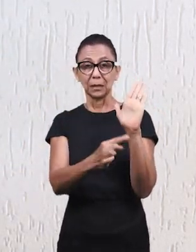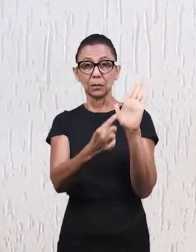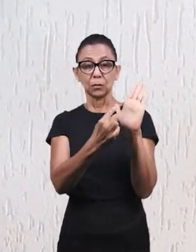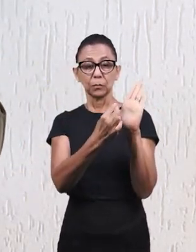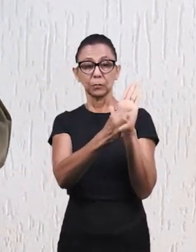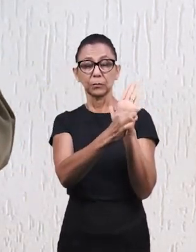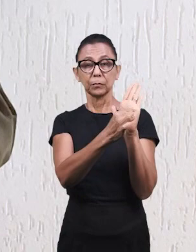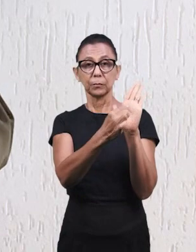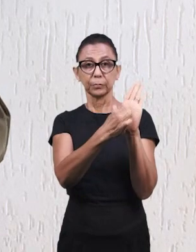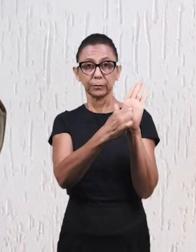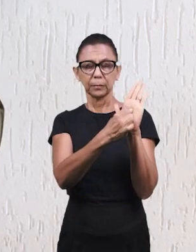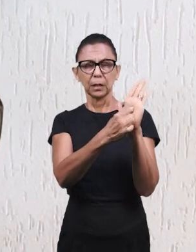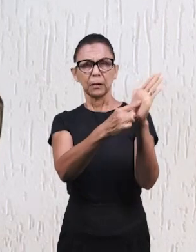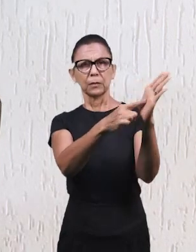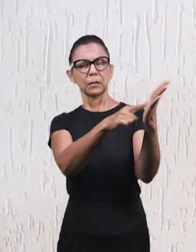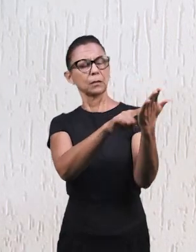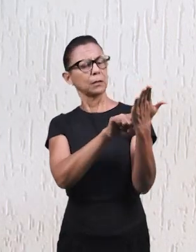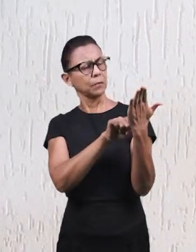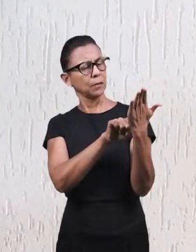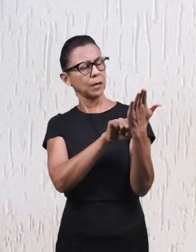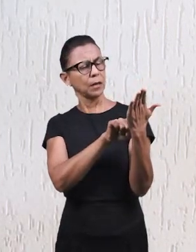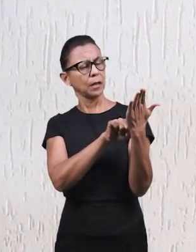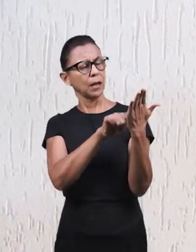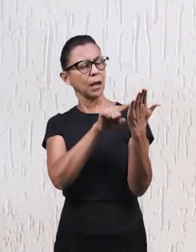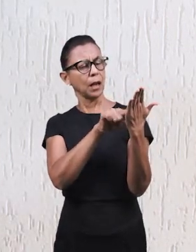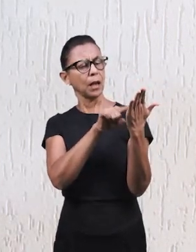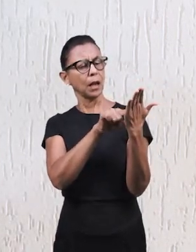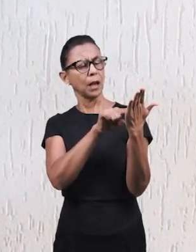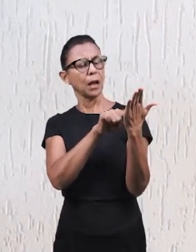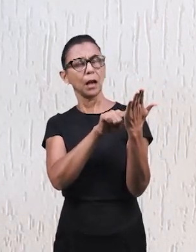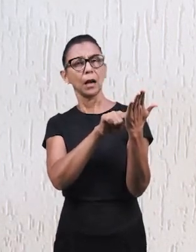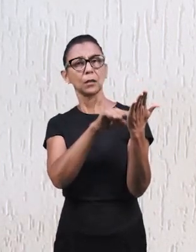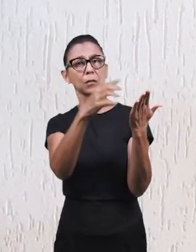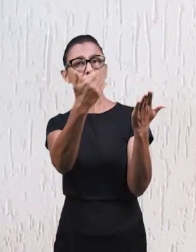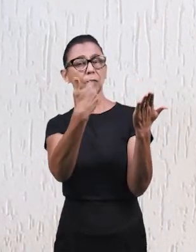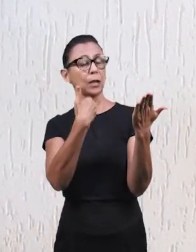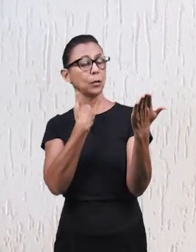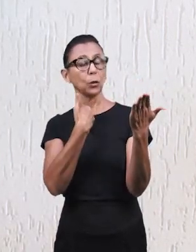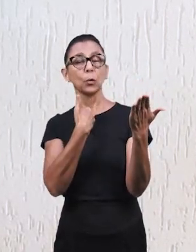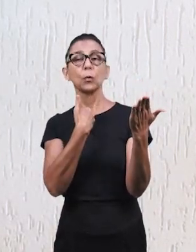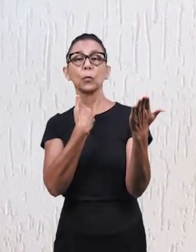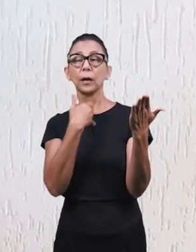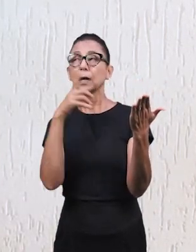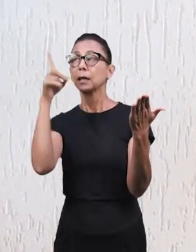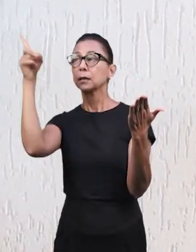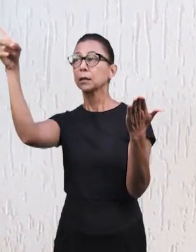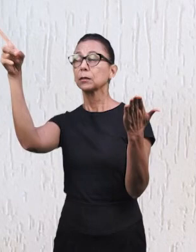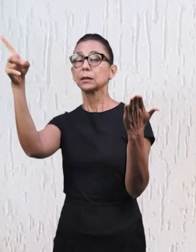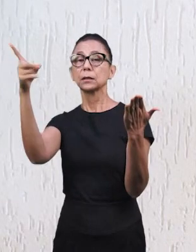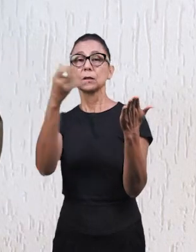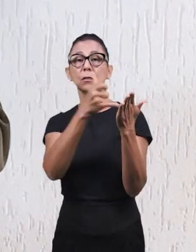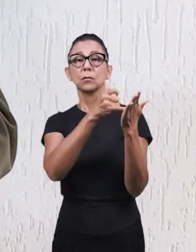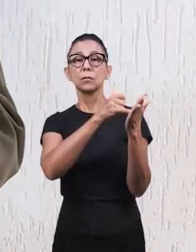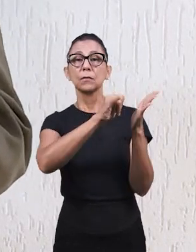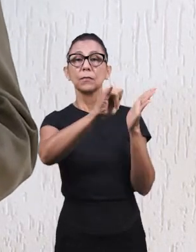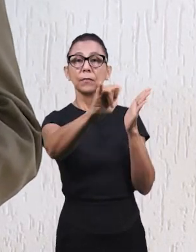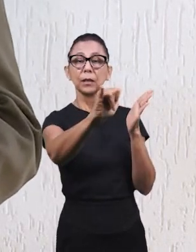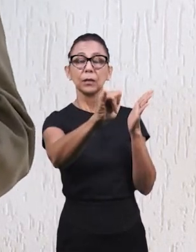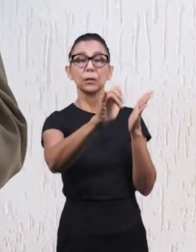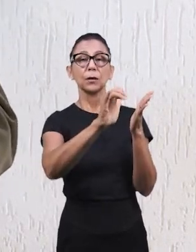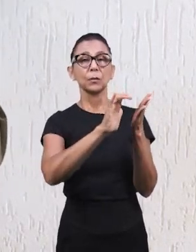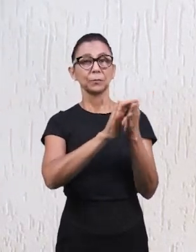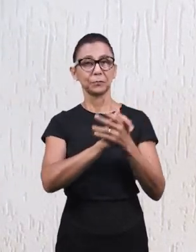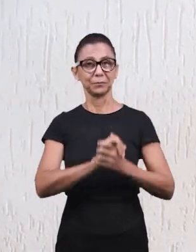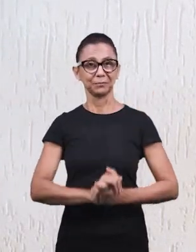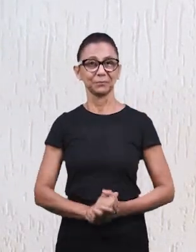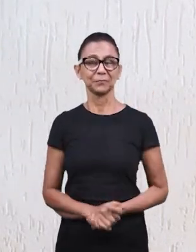для вашего сердца. Это Слово Божье для семьи вашей. Так, возьмите Библию